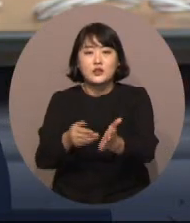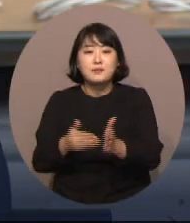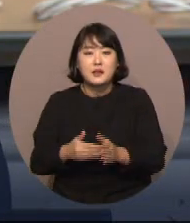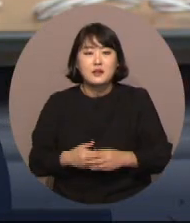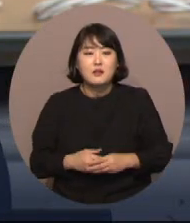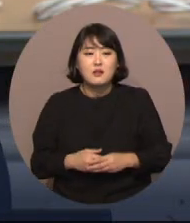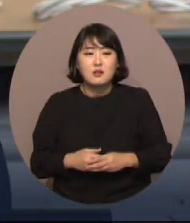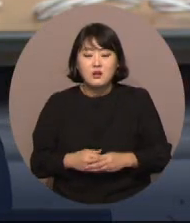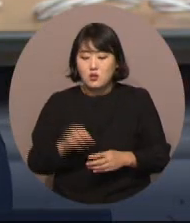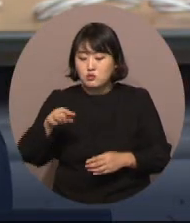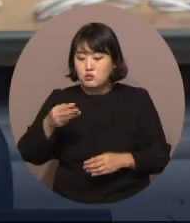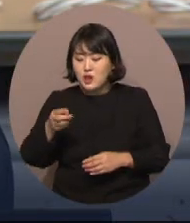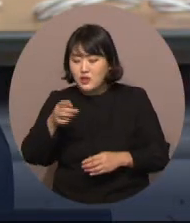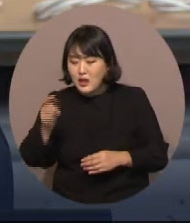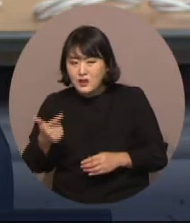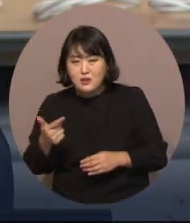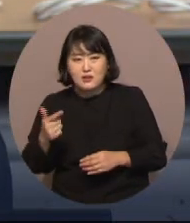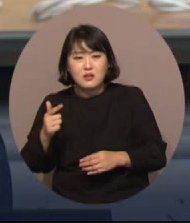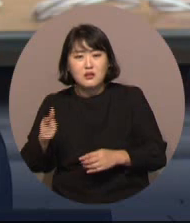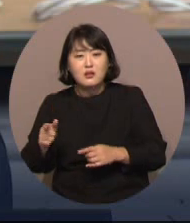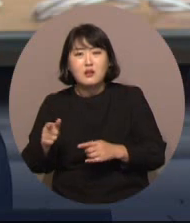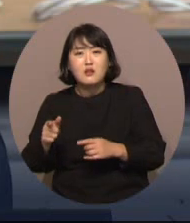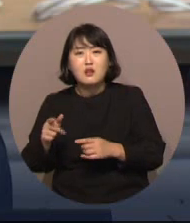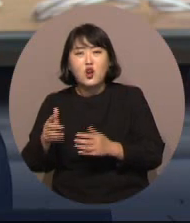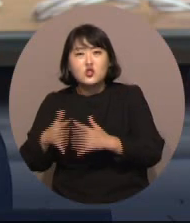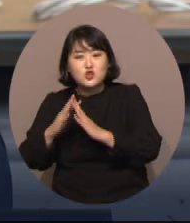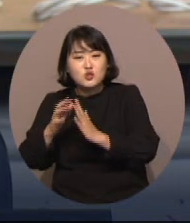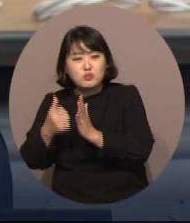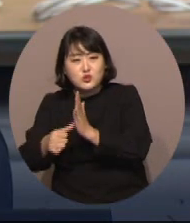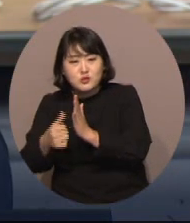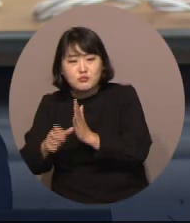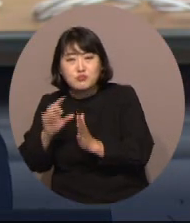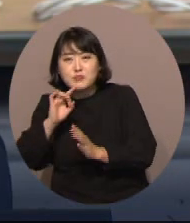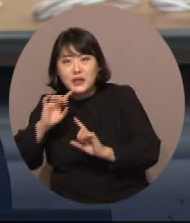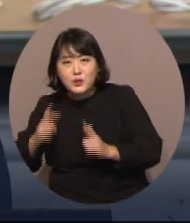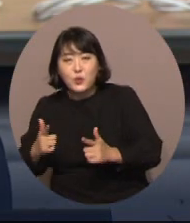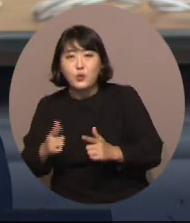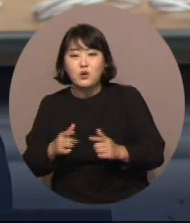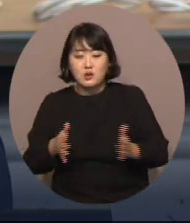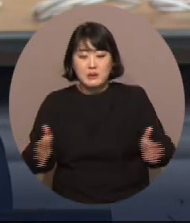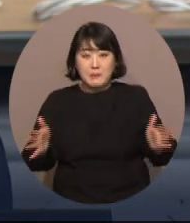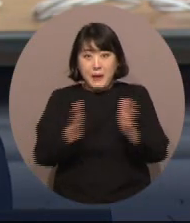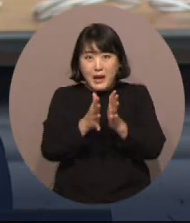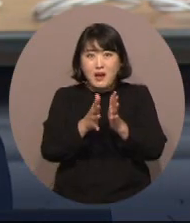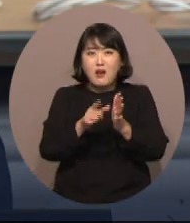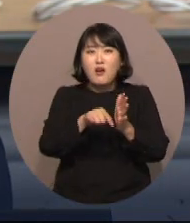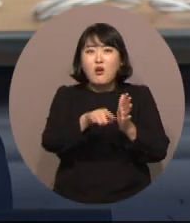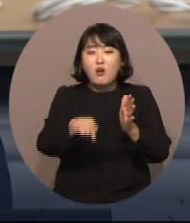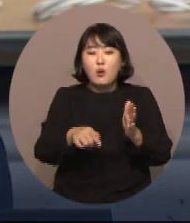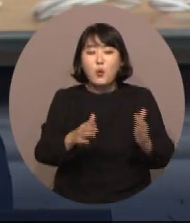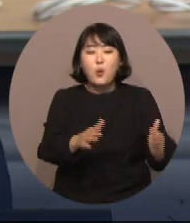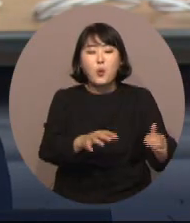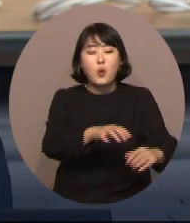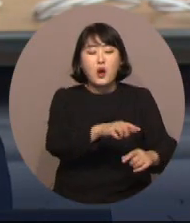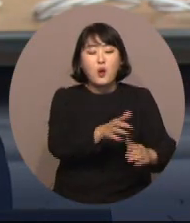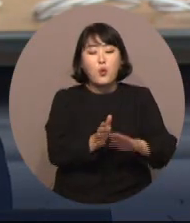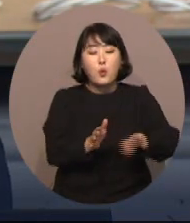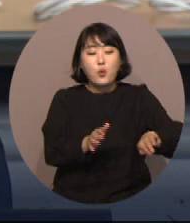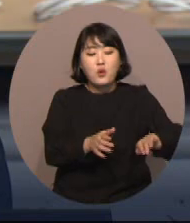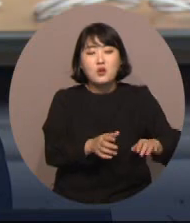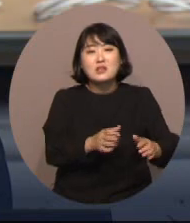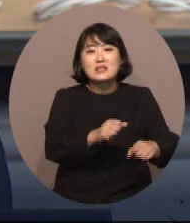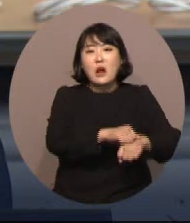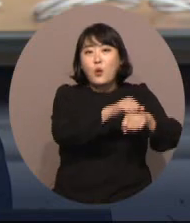단열 문제뿐 아니라 만에 하나 거기에 샌드위치 패널 등으로 이렇게 특정 구역을 구획해서 거기를 적재물 창고 용도로